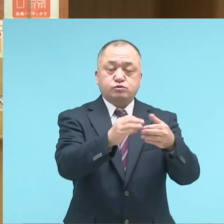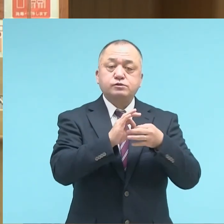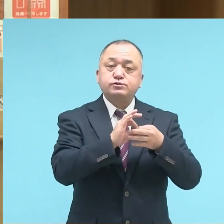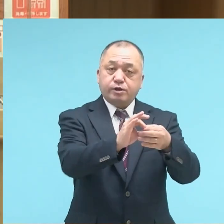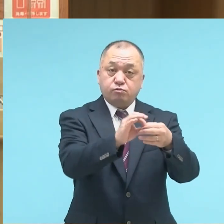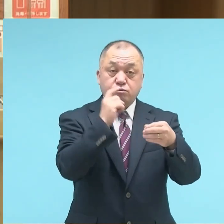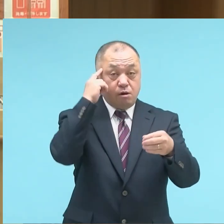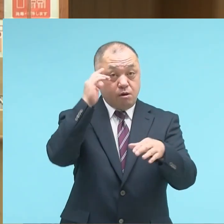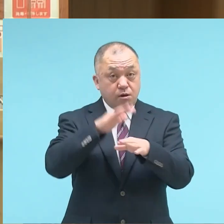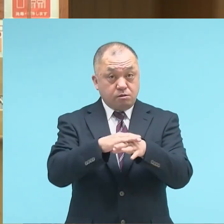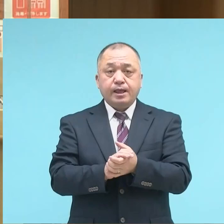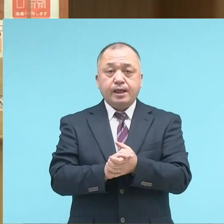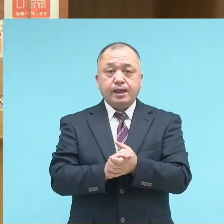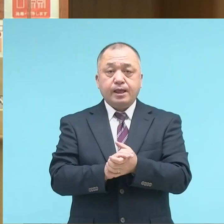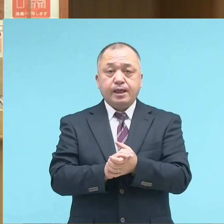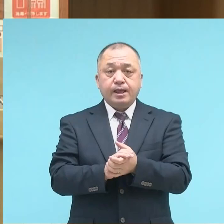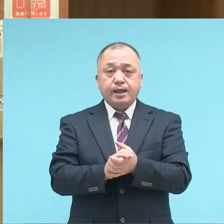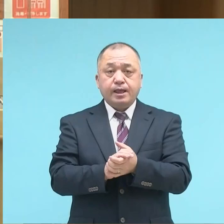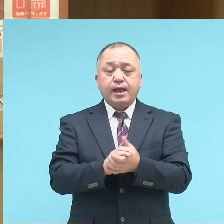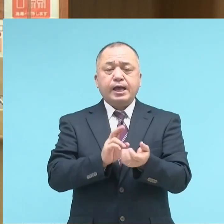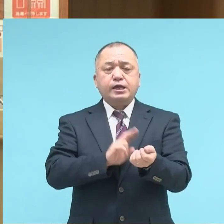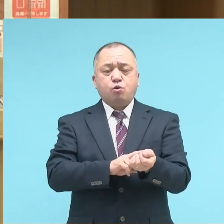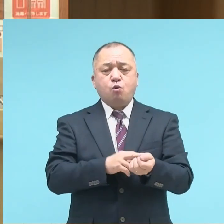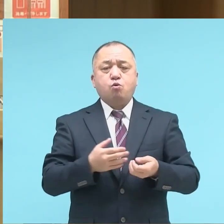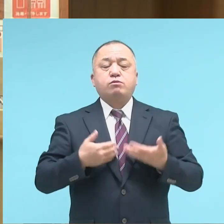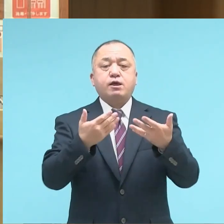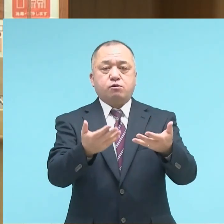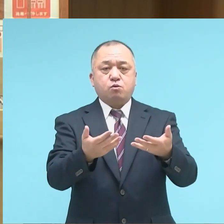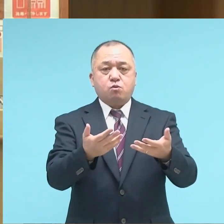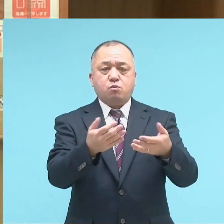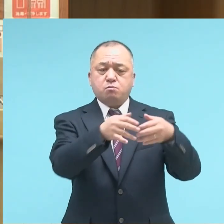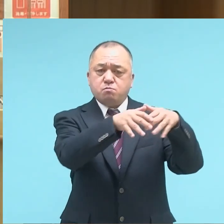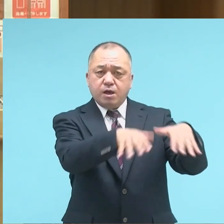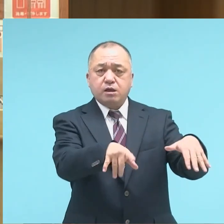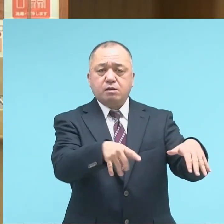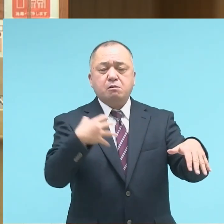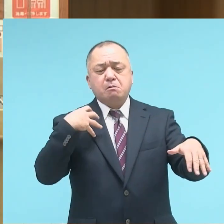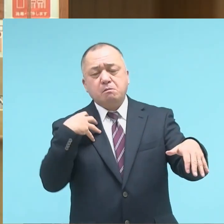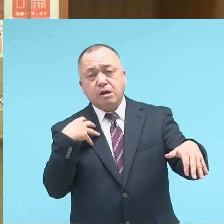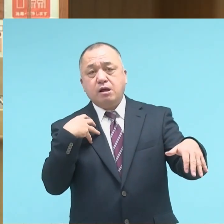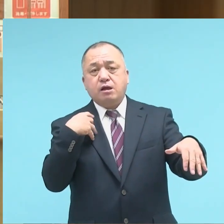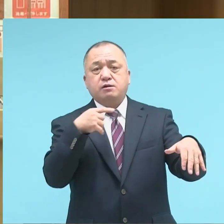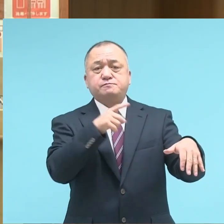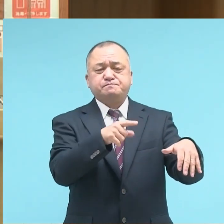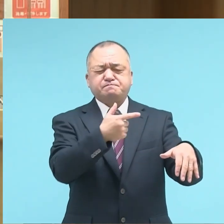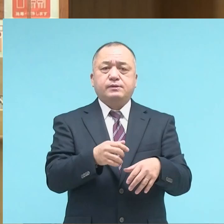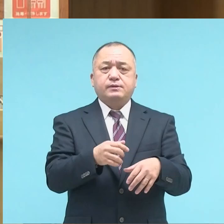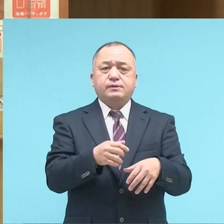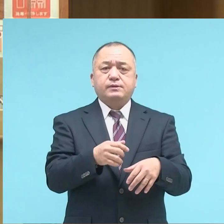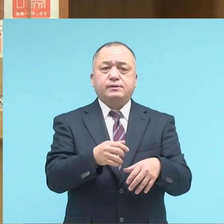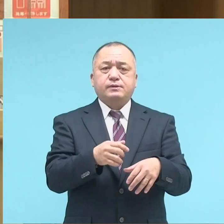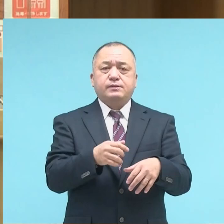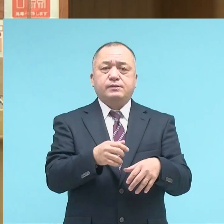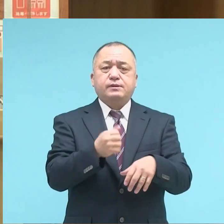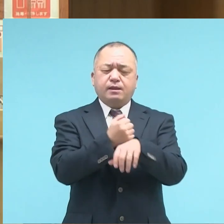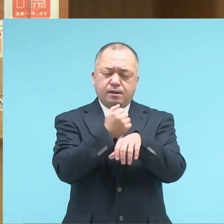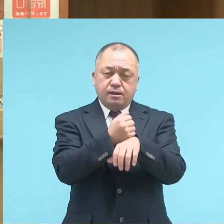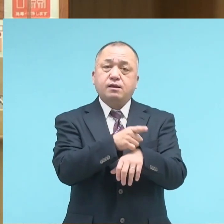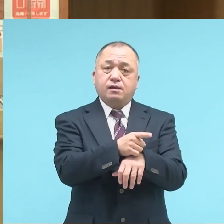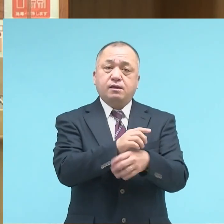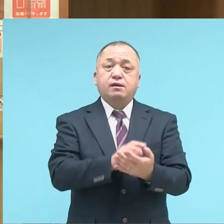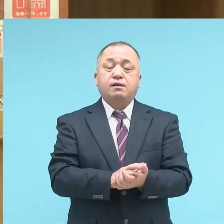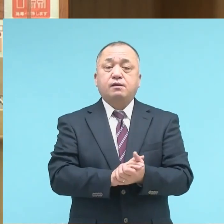え方でもある。 医療提供体制の負荷がですね、これが非常にやはり大きいんですね。先ほ